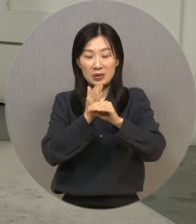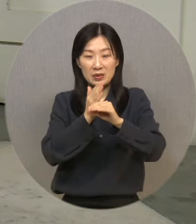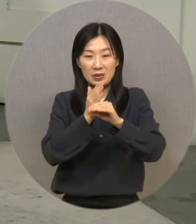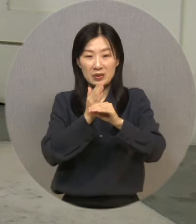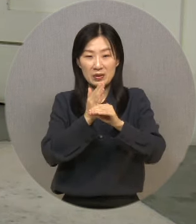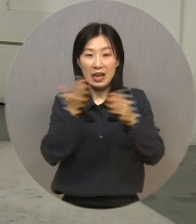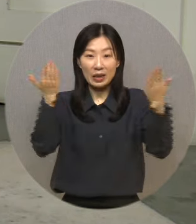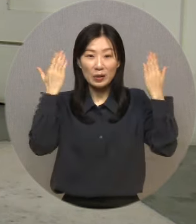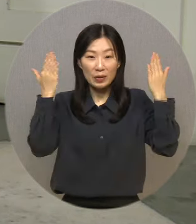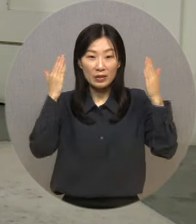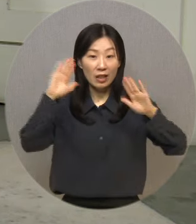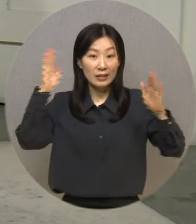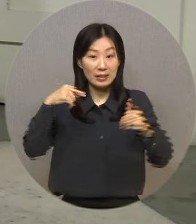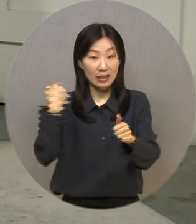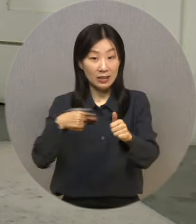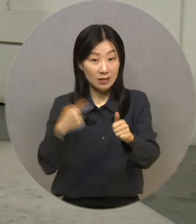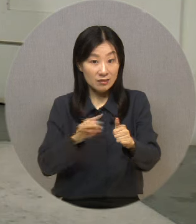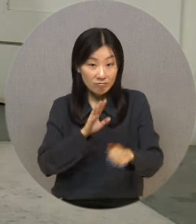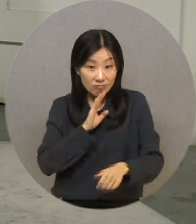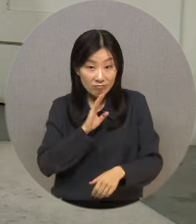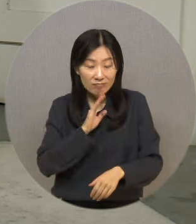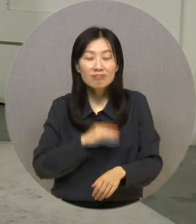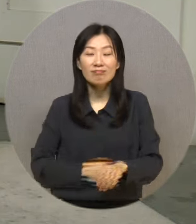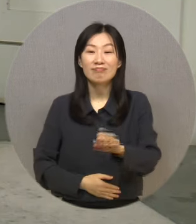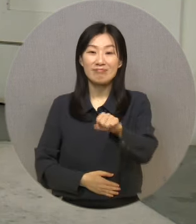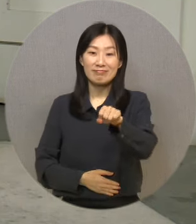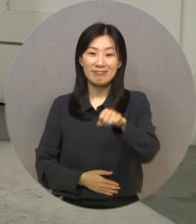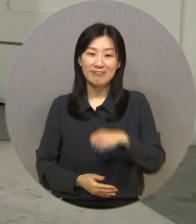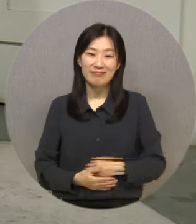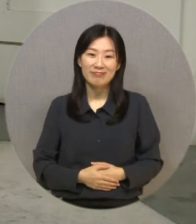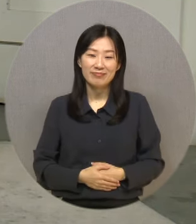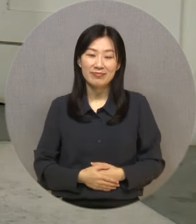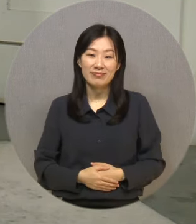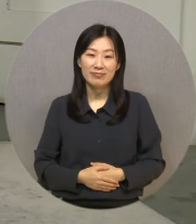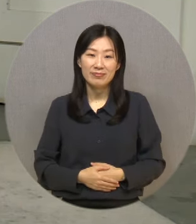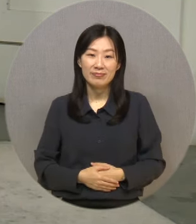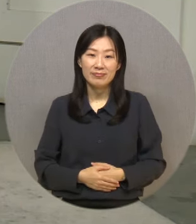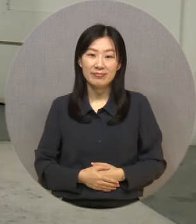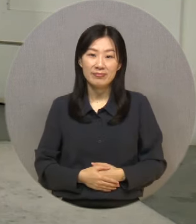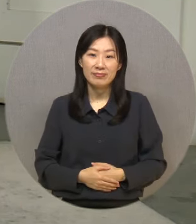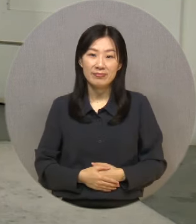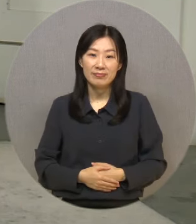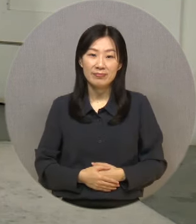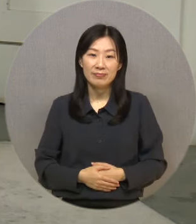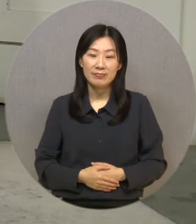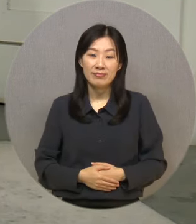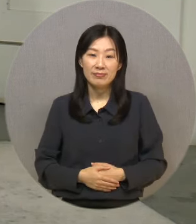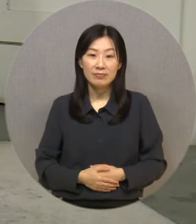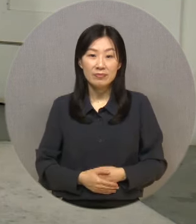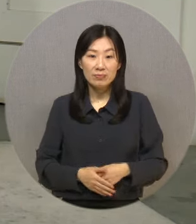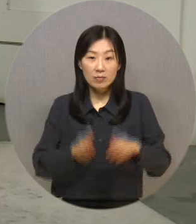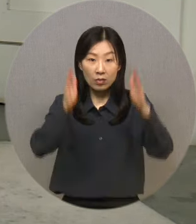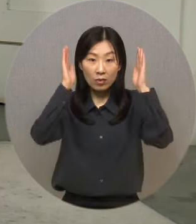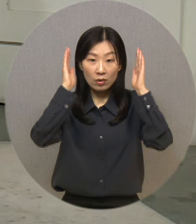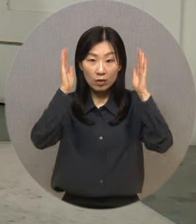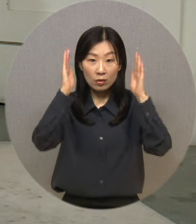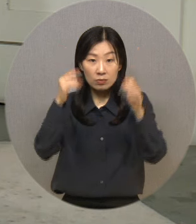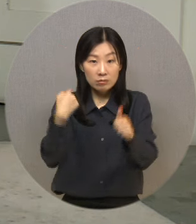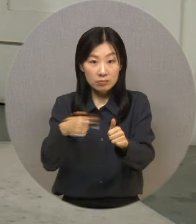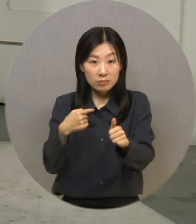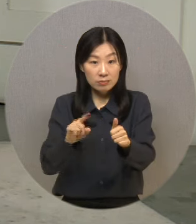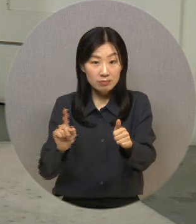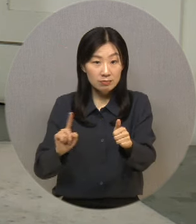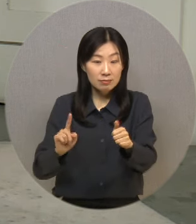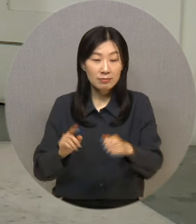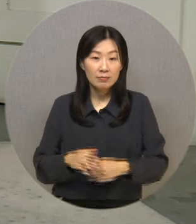지도하셨다고 들었습니다. 네, 그렇습니다. 네, 뭐 어떤 뭐 학과 수업을 하신 거예요?